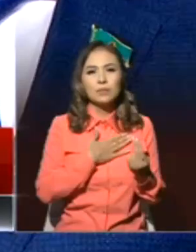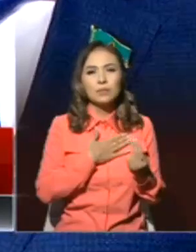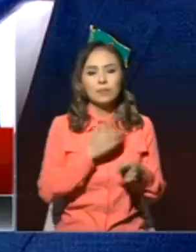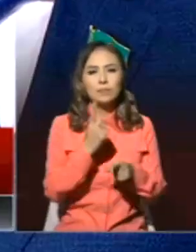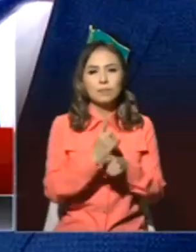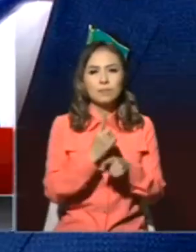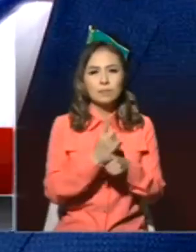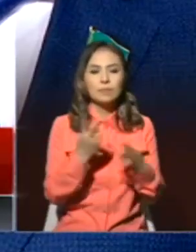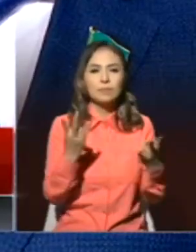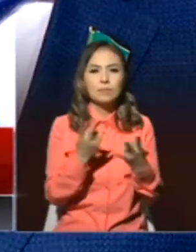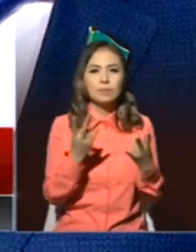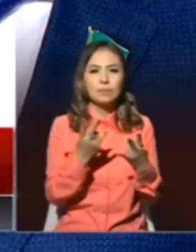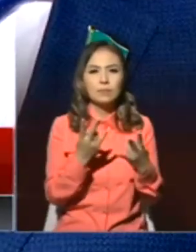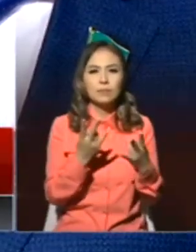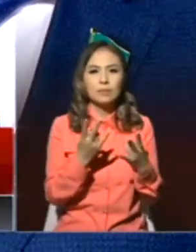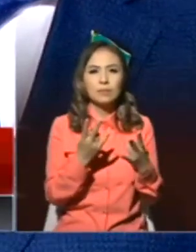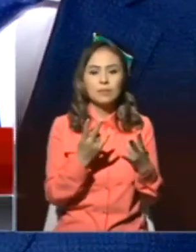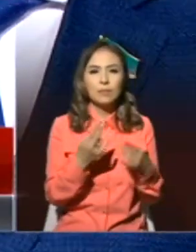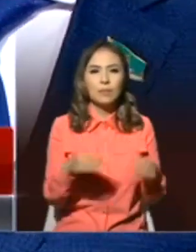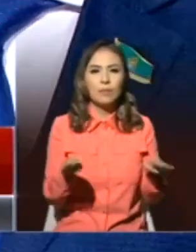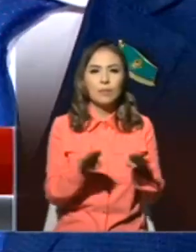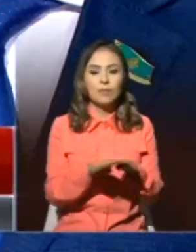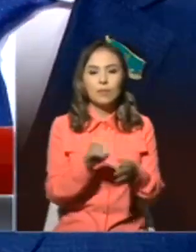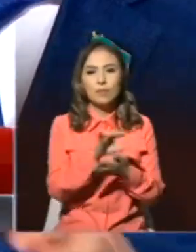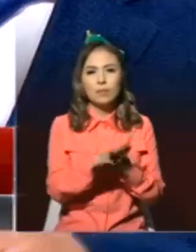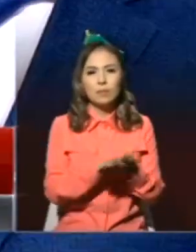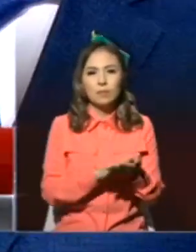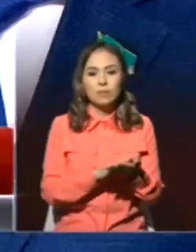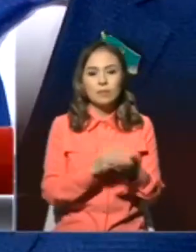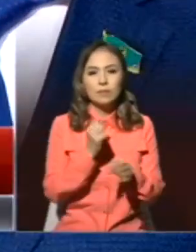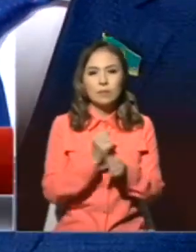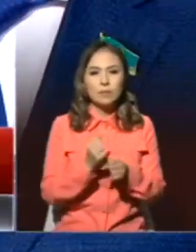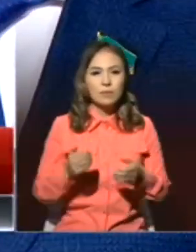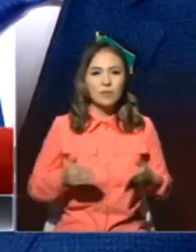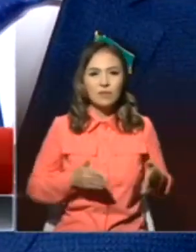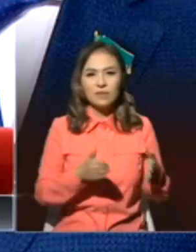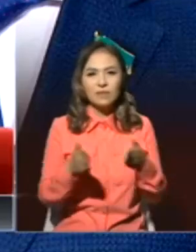тыйым салуымыз керек. Тыйым салуымыз керек. Оғадан жаңағы шығатын жол іздеп